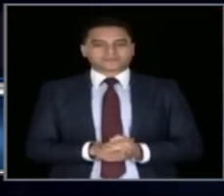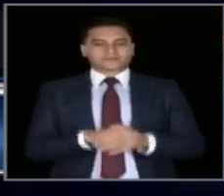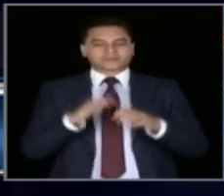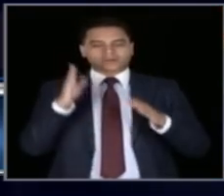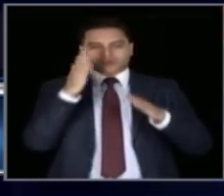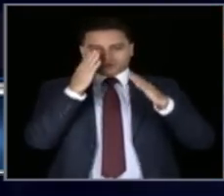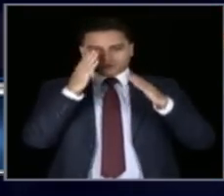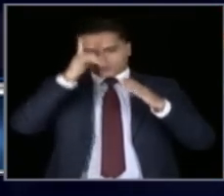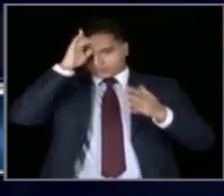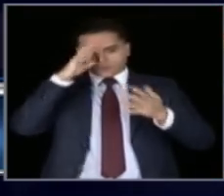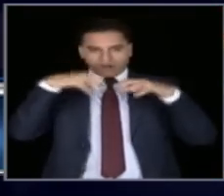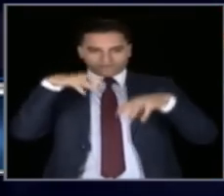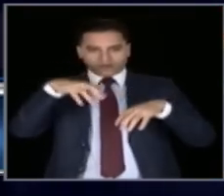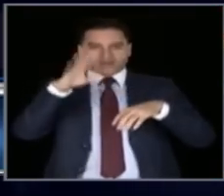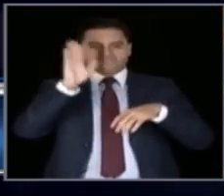جغرافيا،